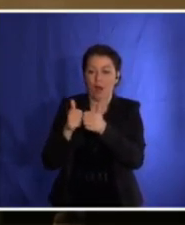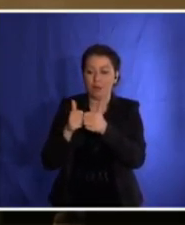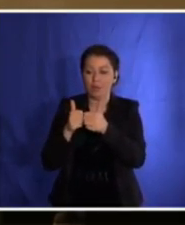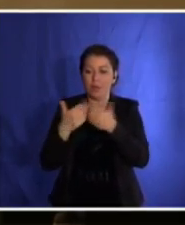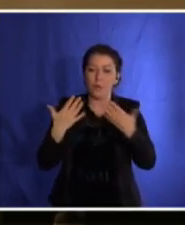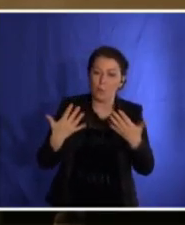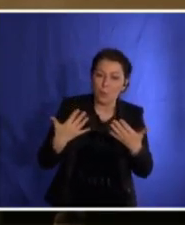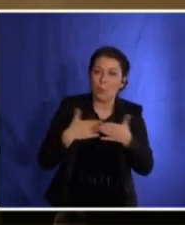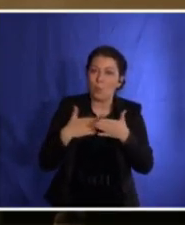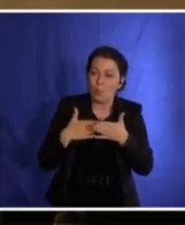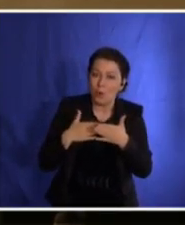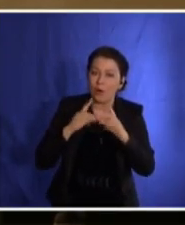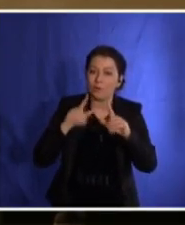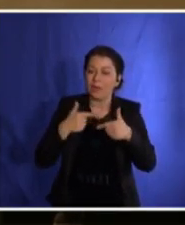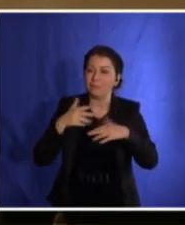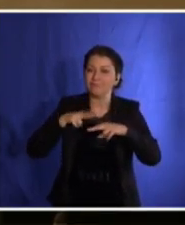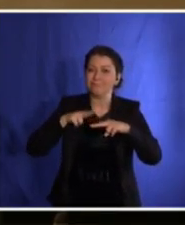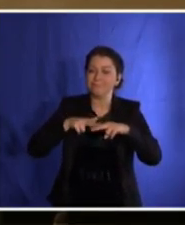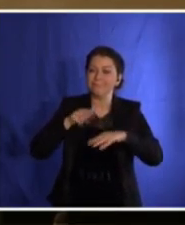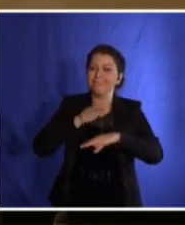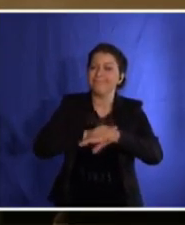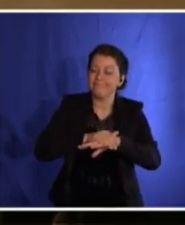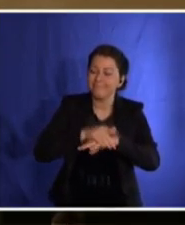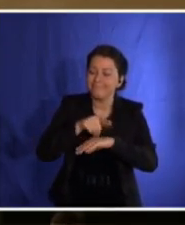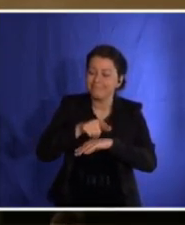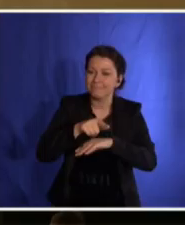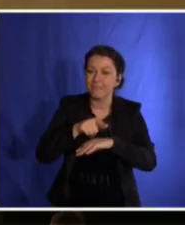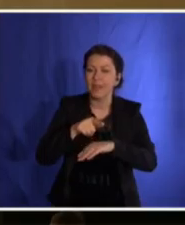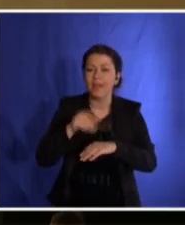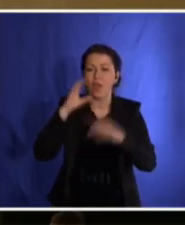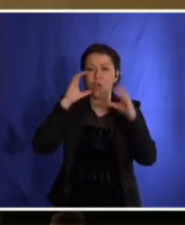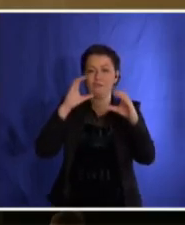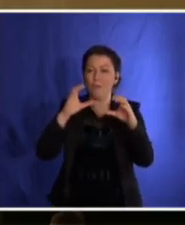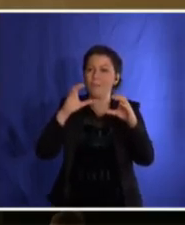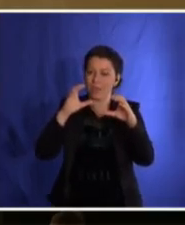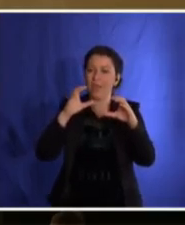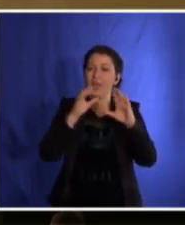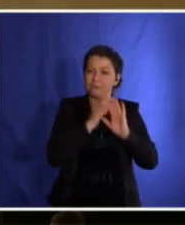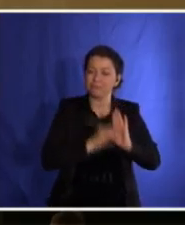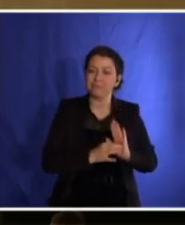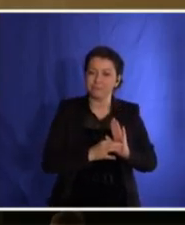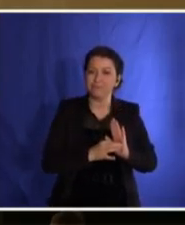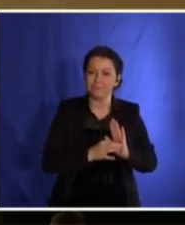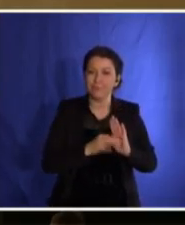draufkommt, dass die ÖVP-Positionen die richtigen sind, nicht wirklich eine leichte Aufgabe.